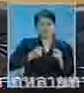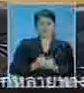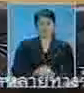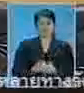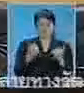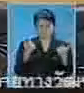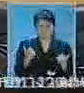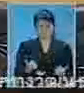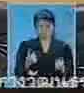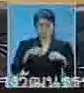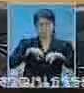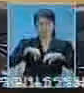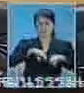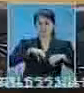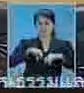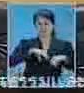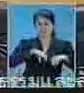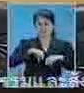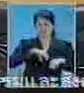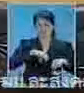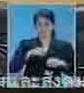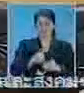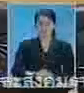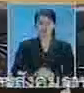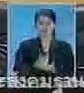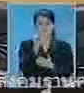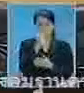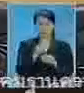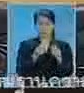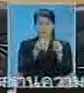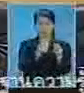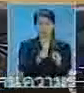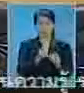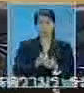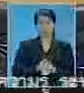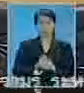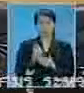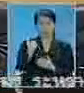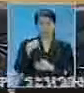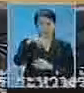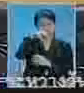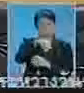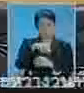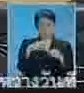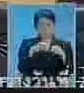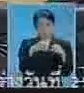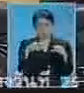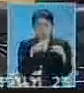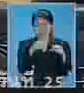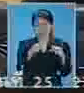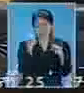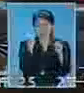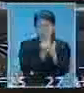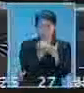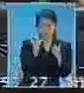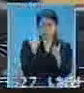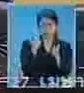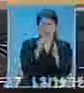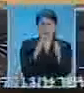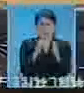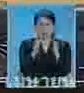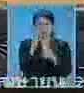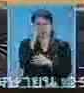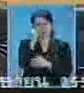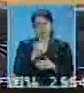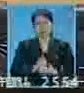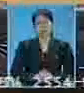าสัดส่วนการจัดทำไมจัดให้กับนิติบุคคลขนาดใหญ่มากกว่าปกติคำตอบชัดเจนครับและ